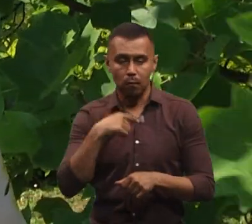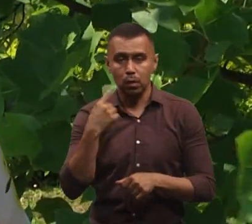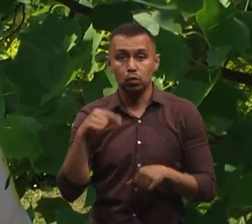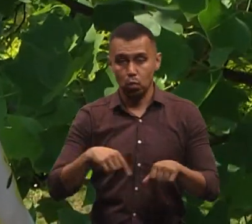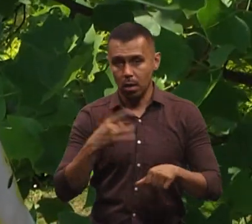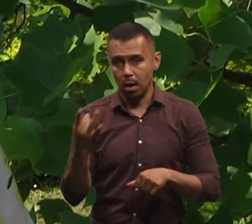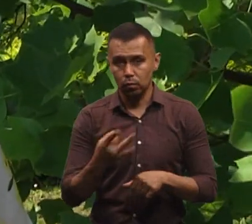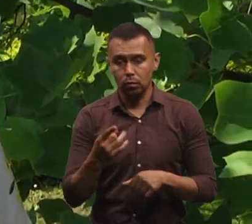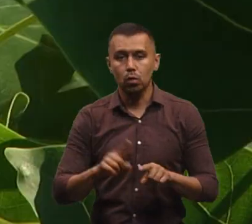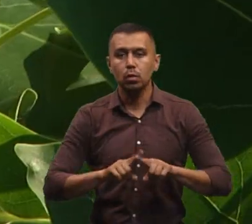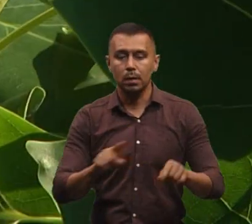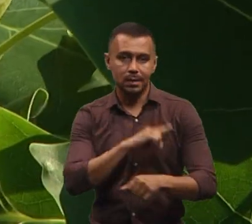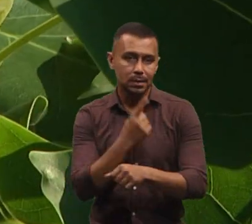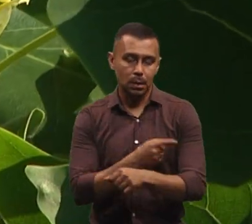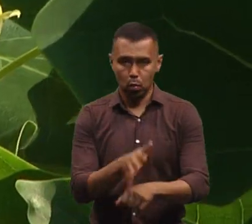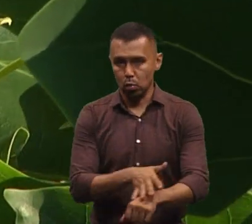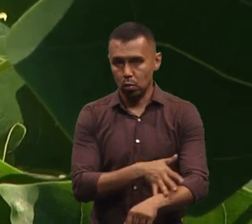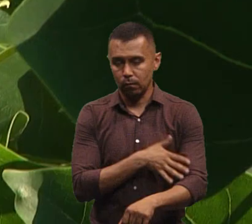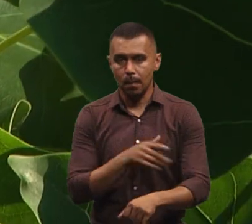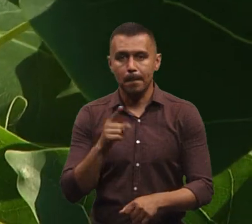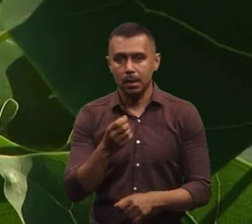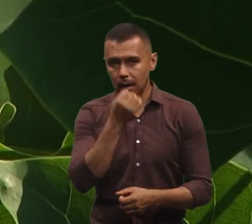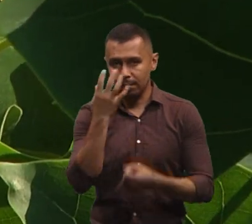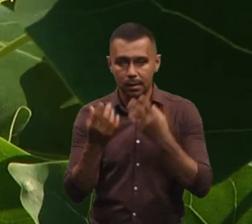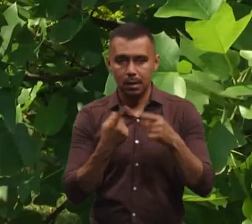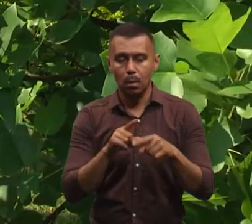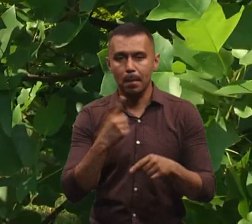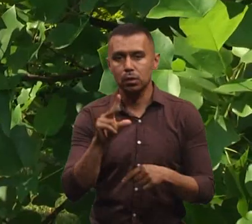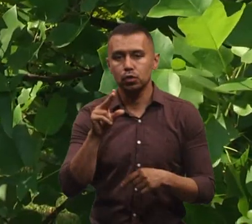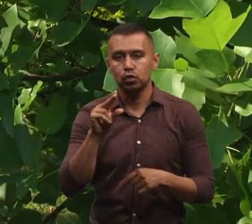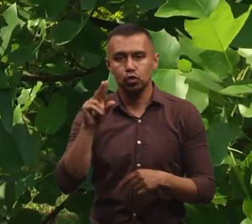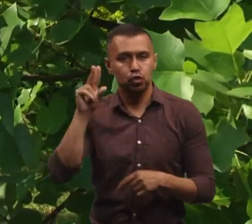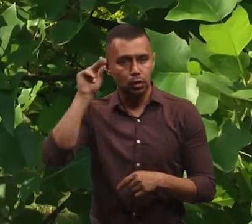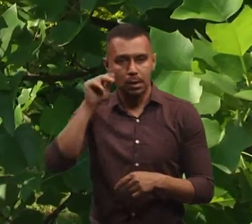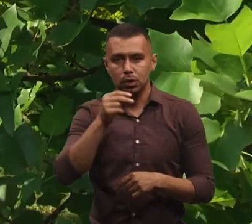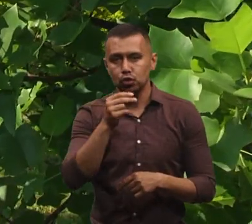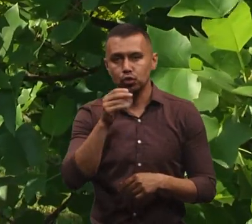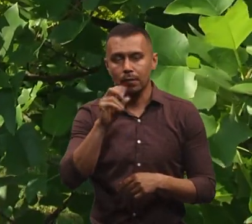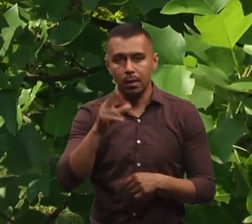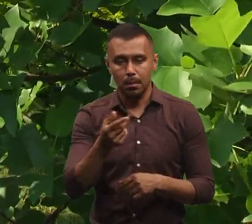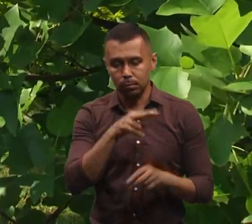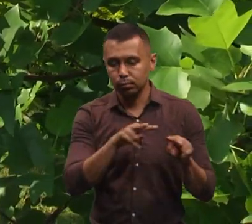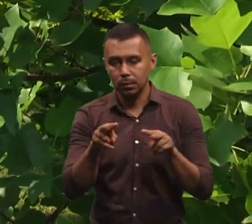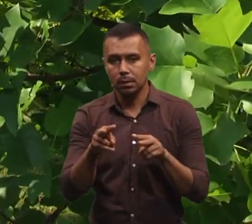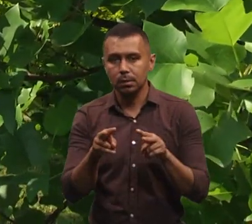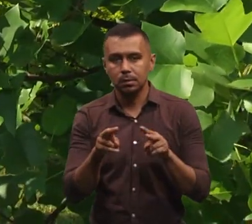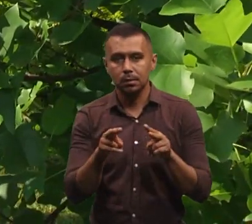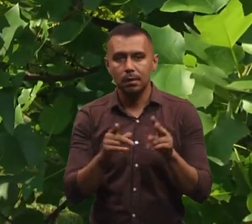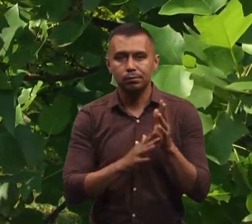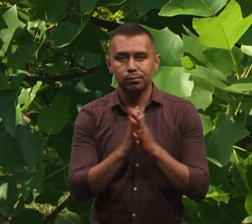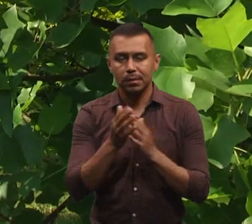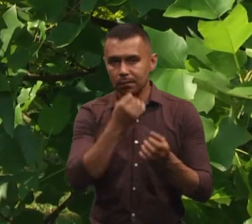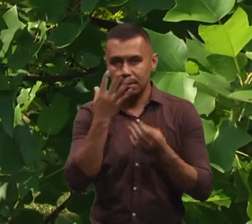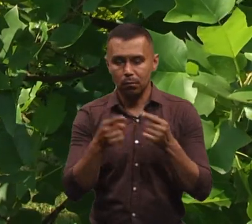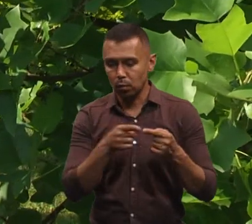цього разу особливо сильно і довго. Перші квіти з'явилися в перших числах червня, тобто ми спостерігаємо вже квітування впродовж цілого місяця. Це